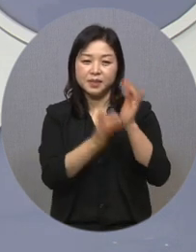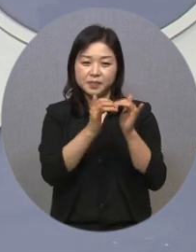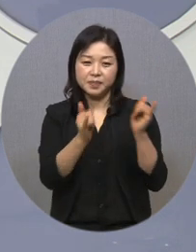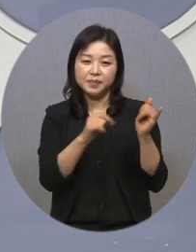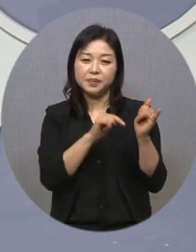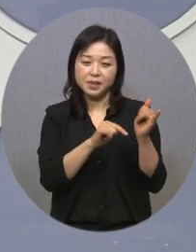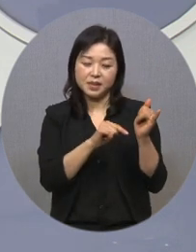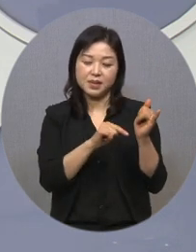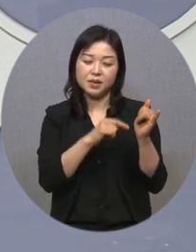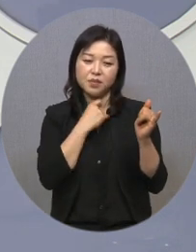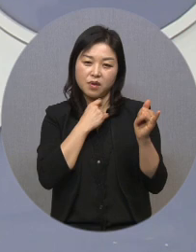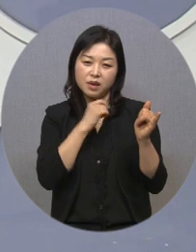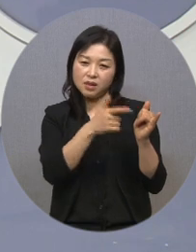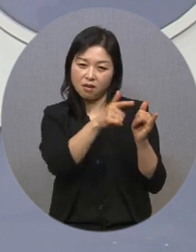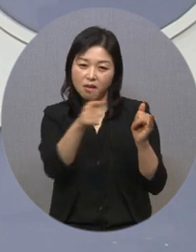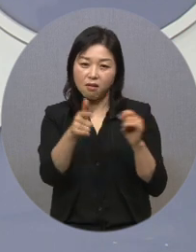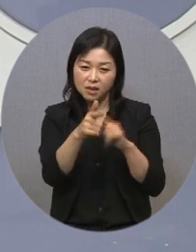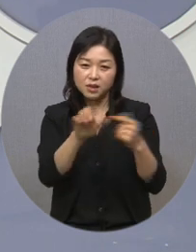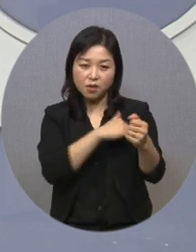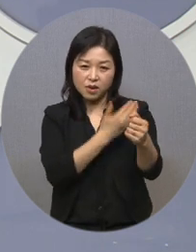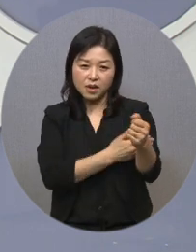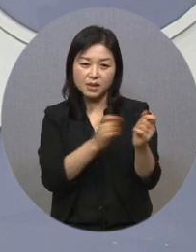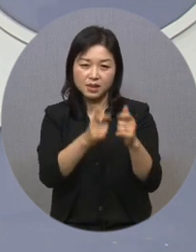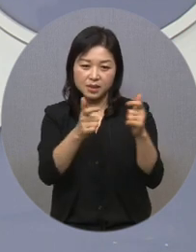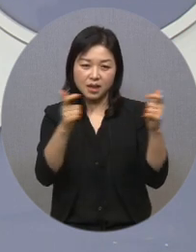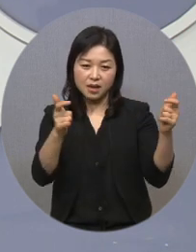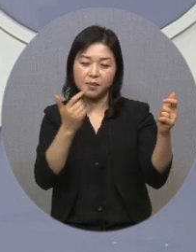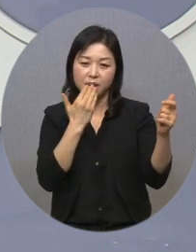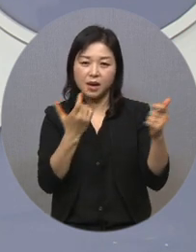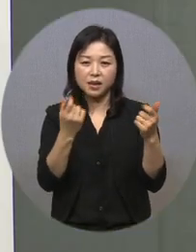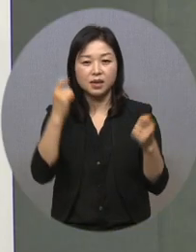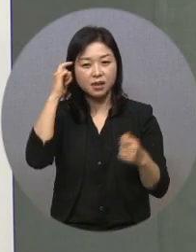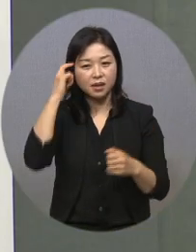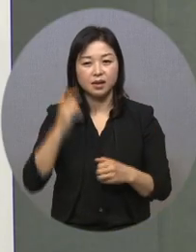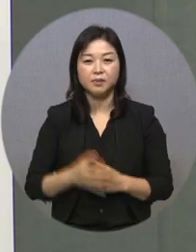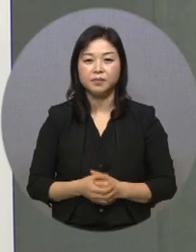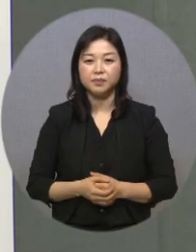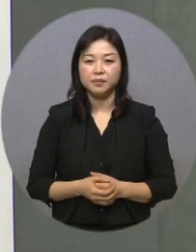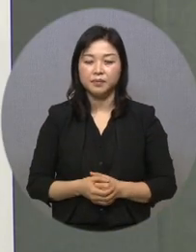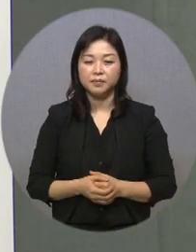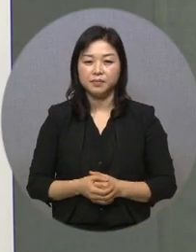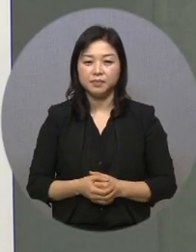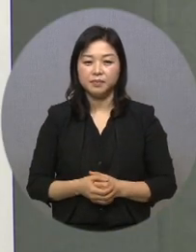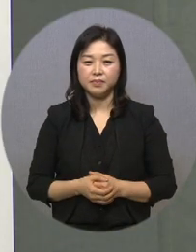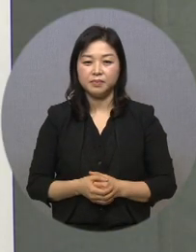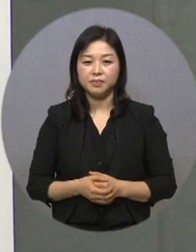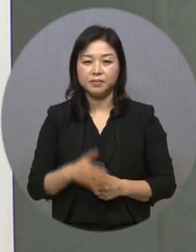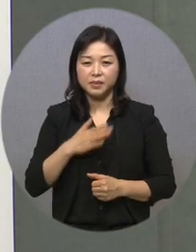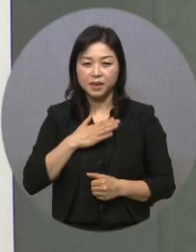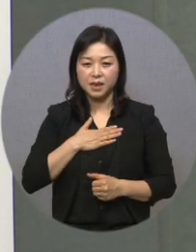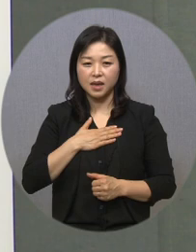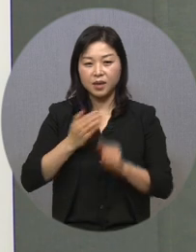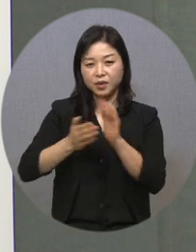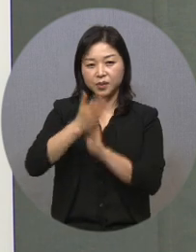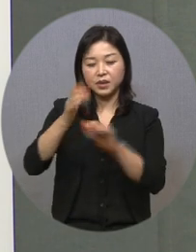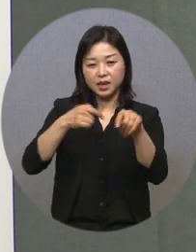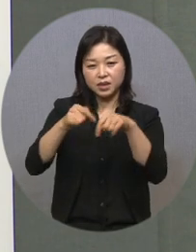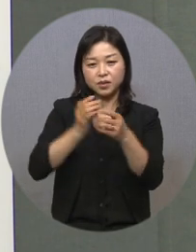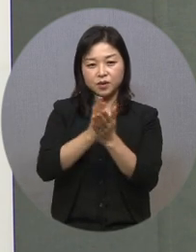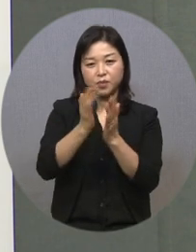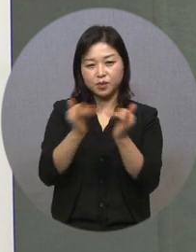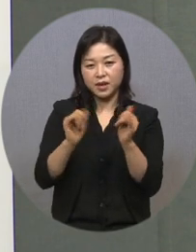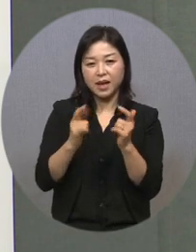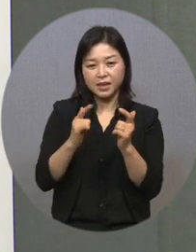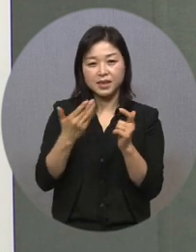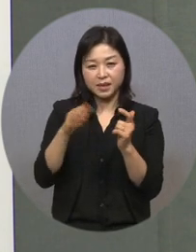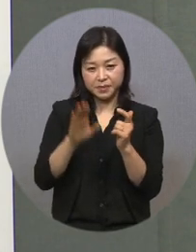부분들이 확대되어지는 거로다가 말씀을 드릴 수 있을 것 같습니다. 네, 제가 도시행정 전문가는 아닙니다만은